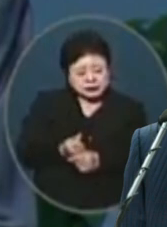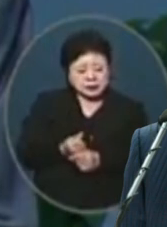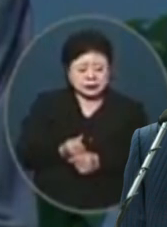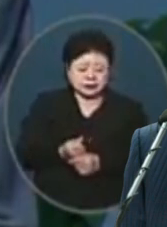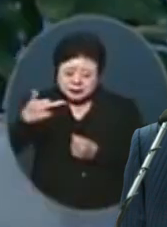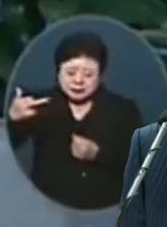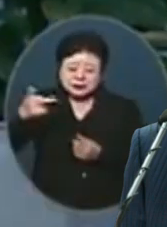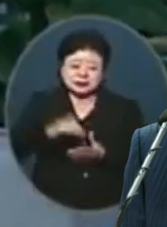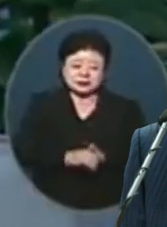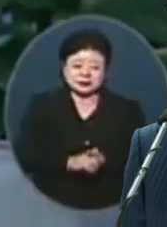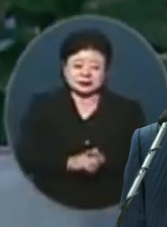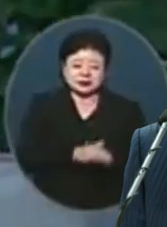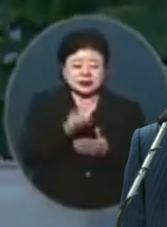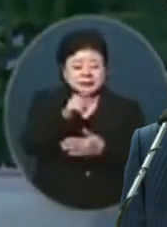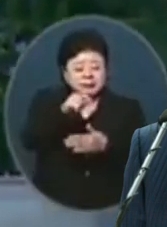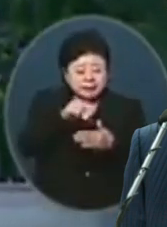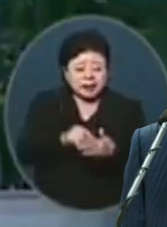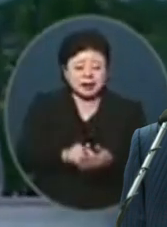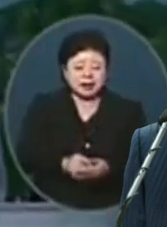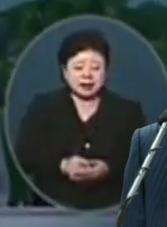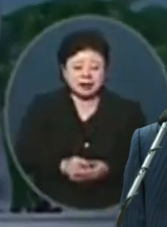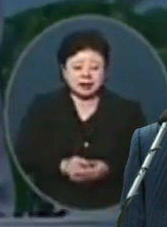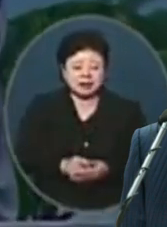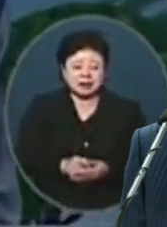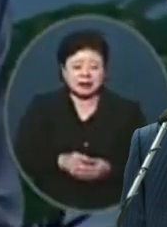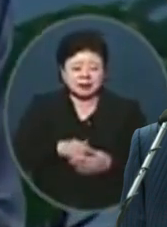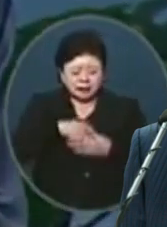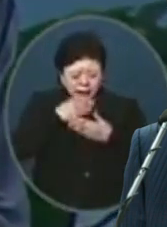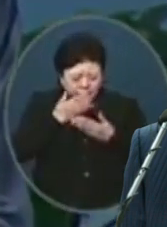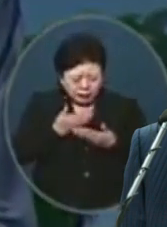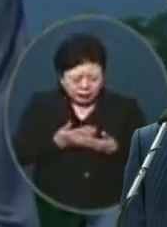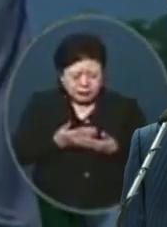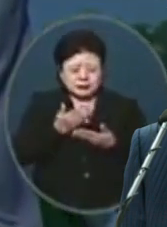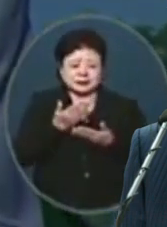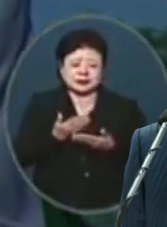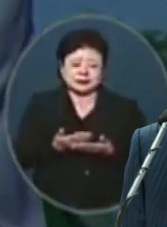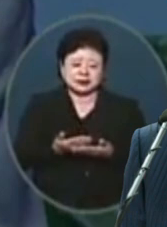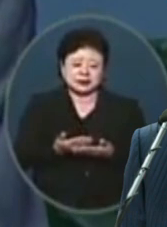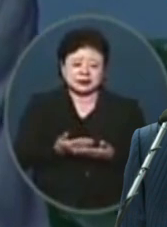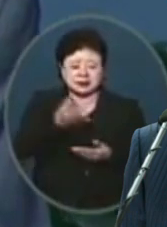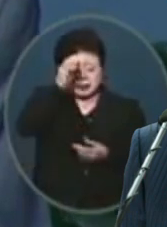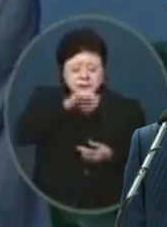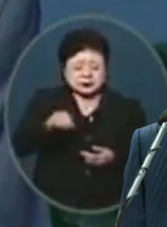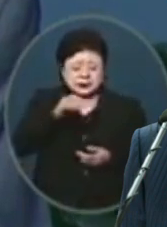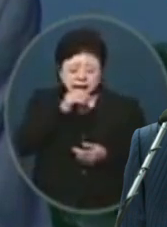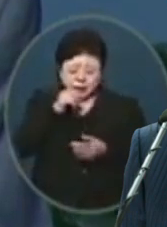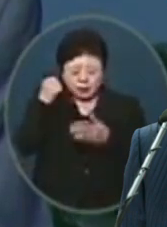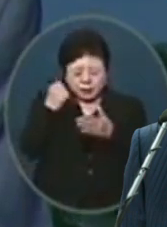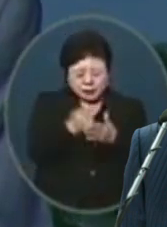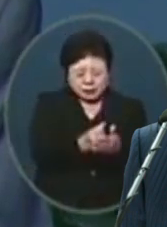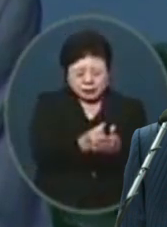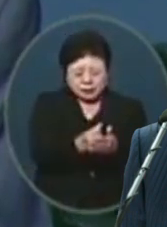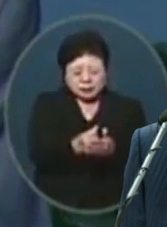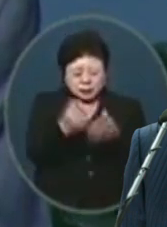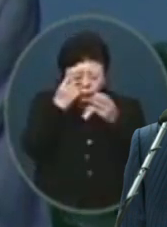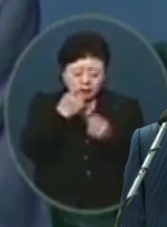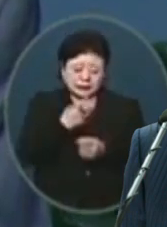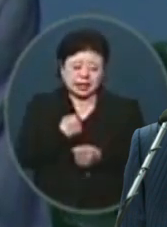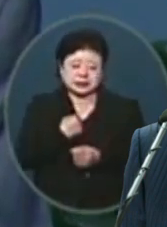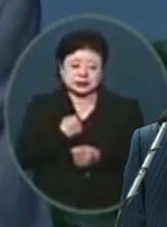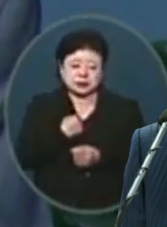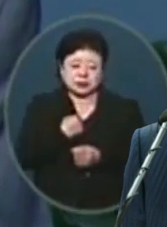이상 우리 마음에 감격되지 아니할 수 없습니다. 십자가에 못 박혀 고난을